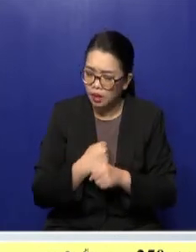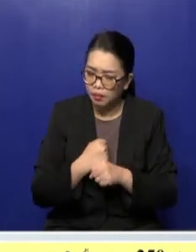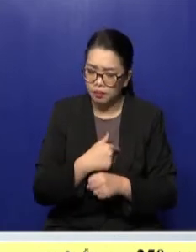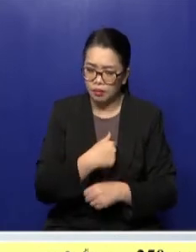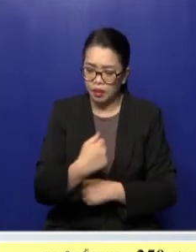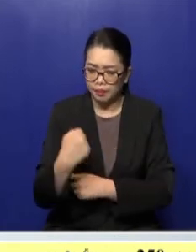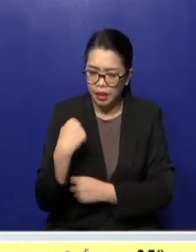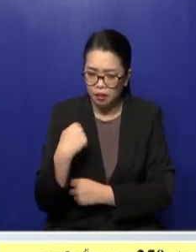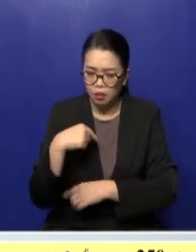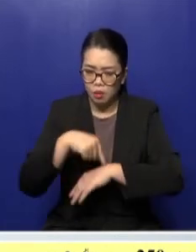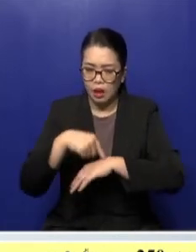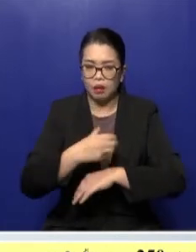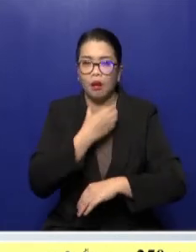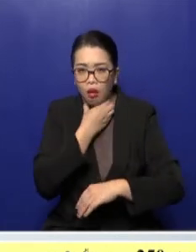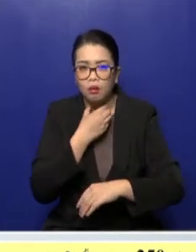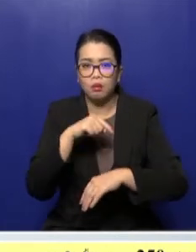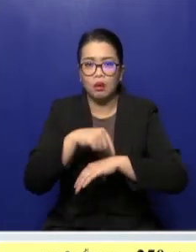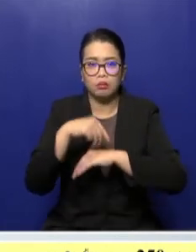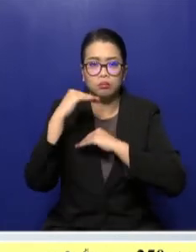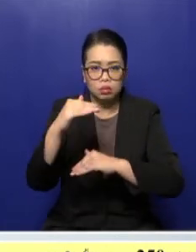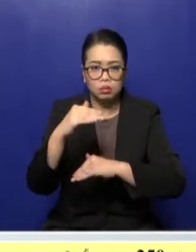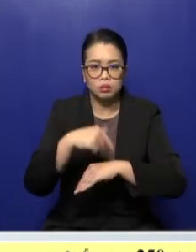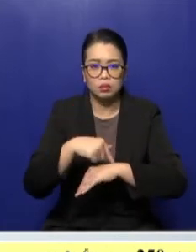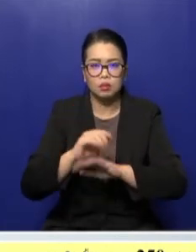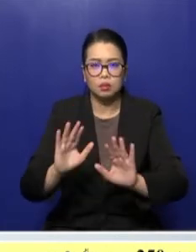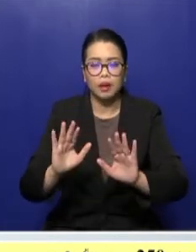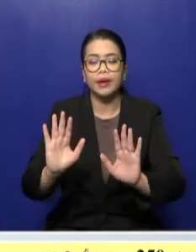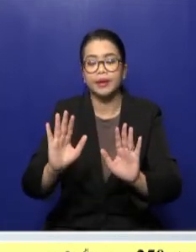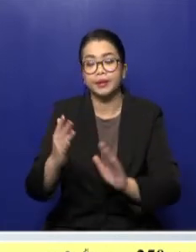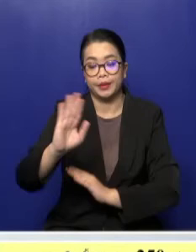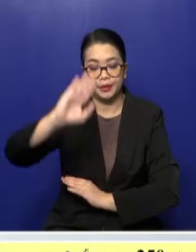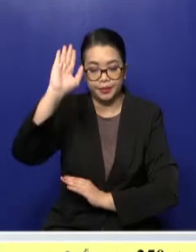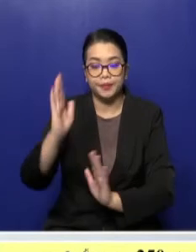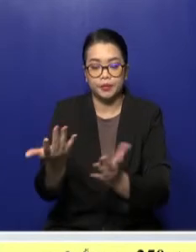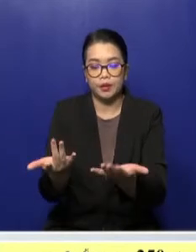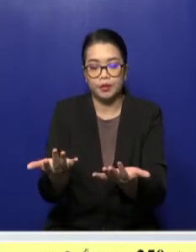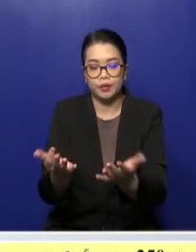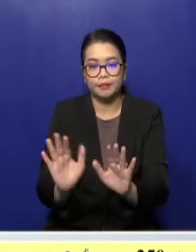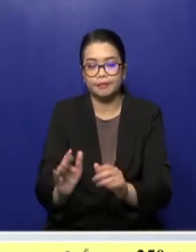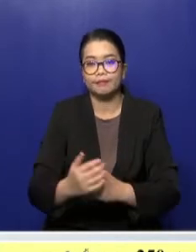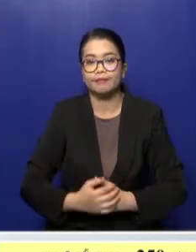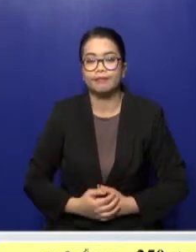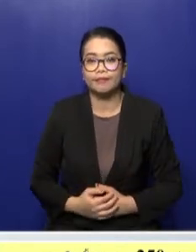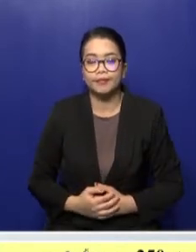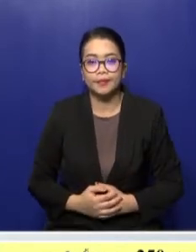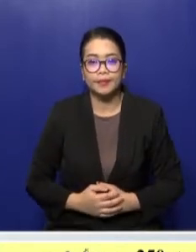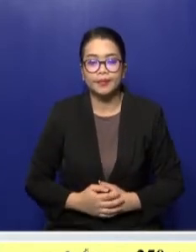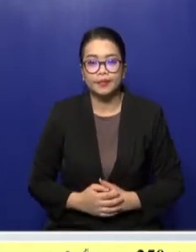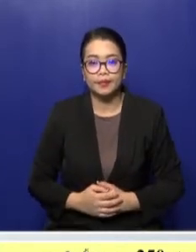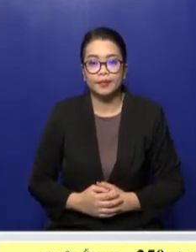รับโดยกำหนดเวลามั้งแบบเอาไปได้ก่อนเดี๋ยวค่อยอีกเรื่องหนึ่งที่ท่านยกนะถ้าผลิตต้องเสียกับเพื่อนกัน